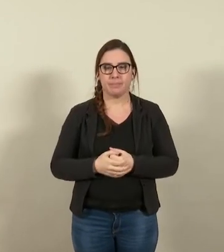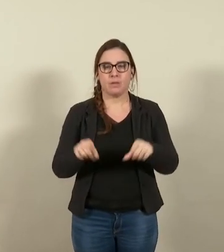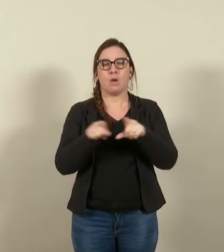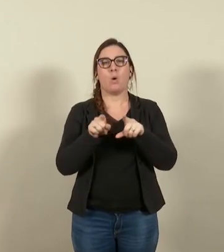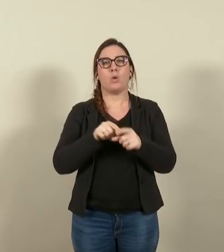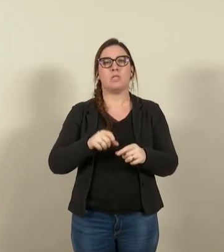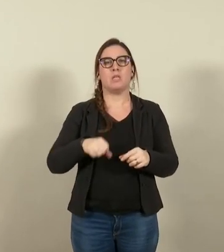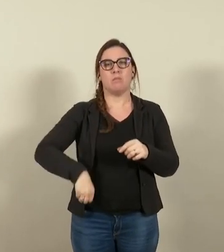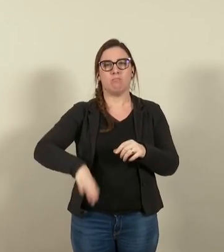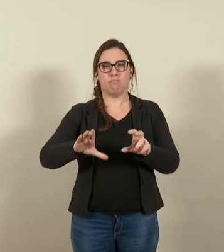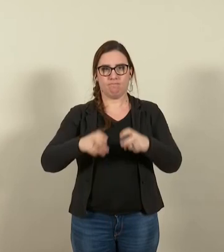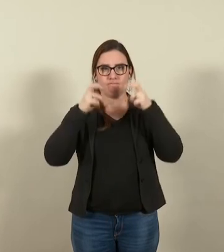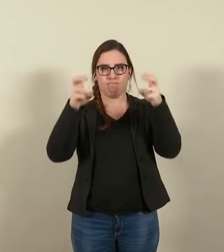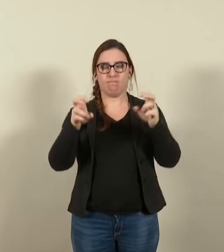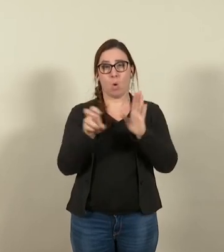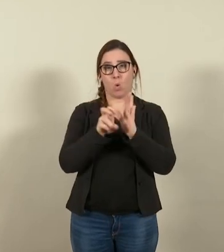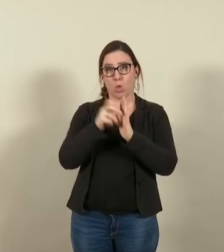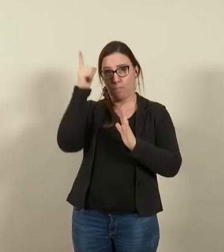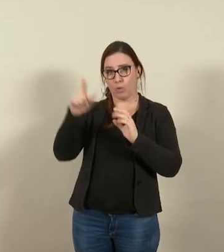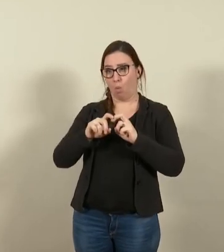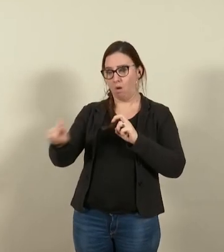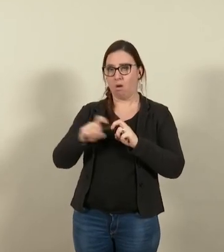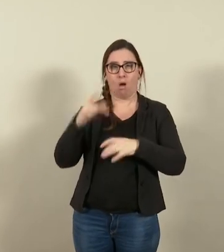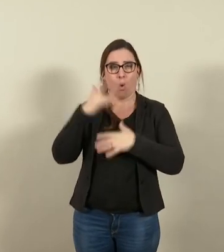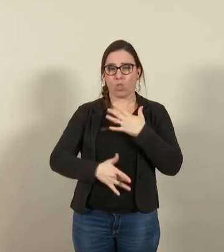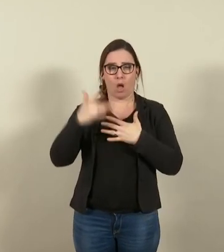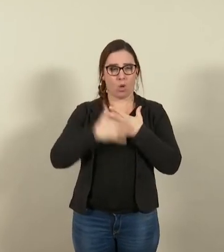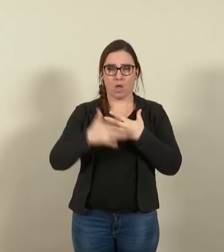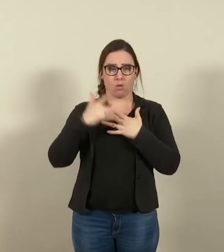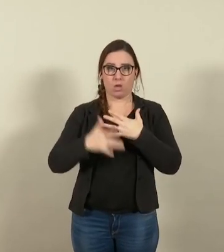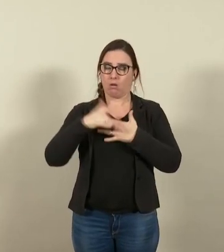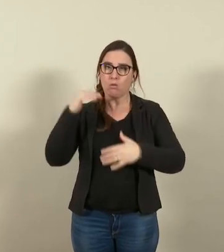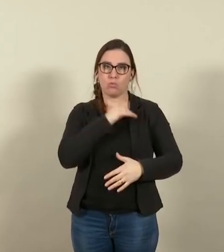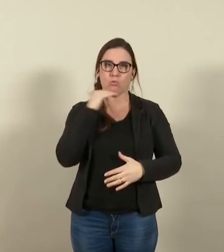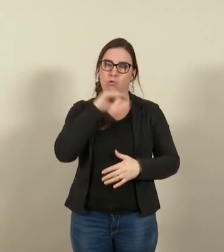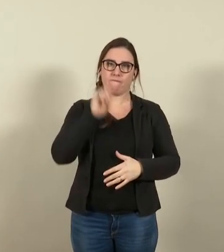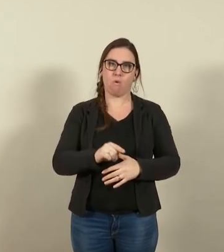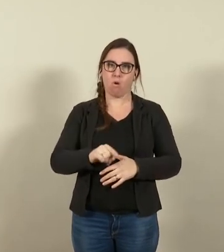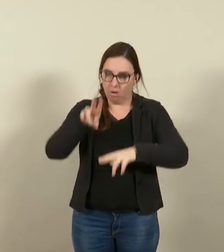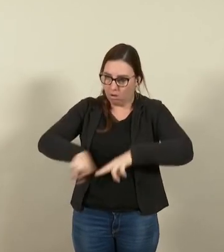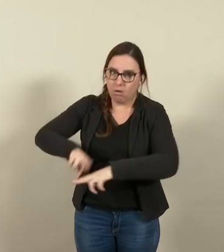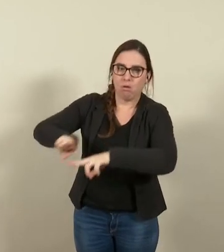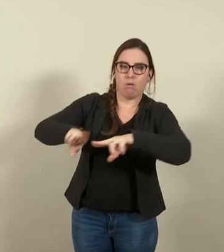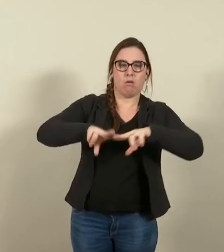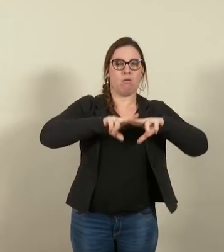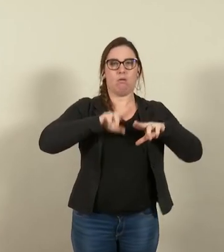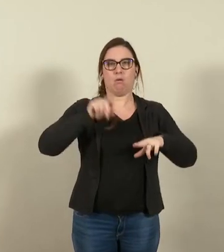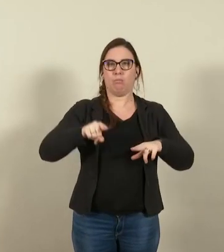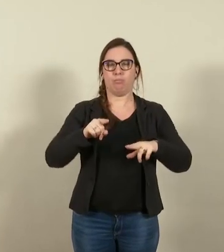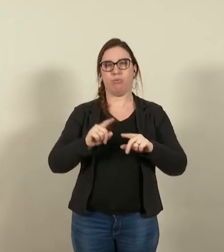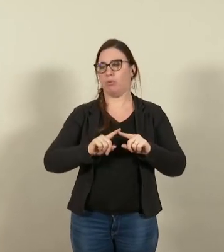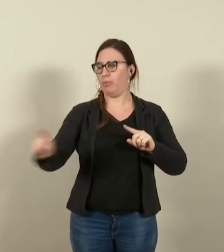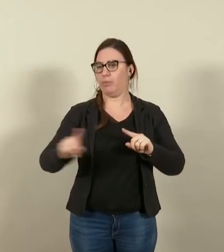investissements sur la portion Grenble lion trop souvent retardé reste urgente pour apporter donc les améliorations indispensables et